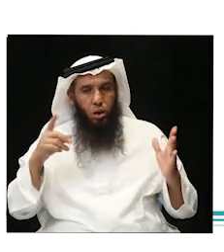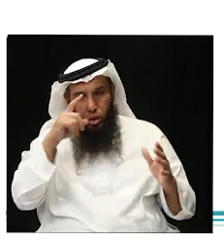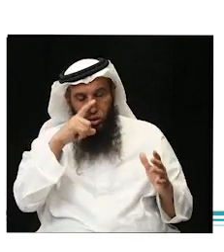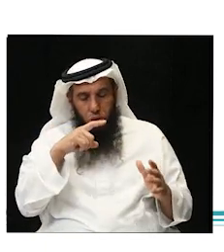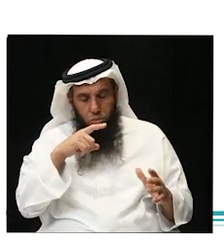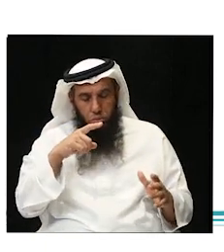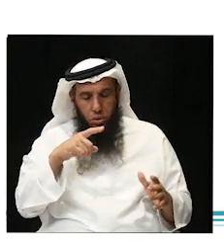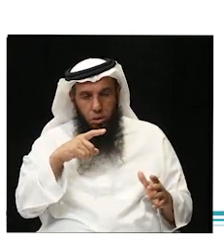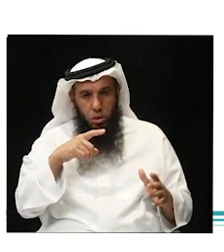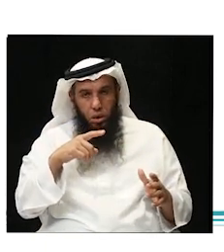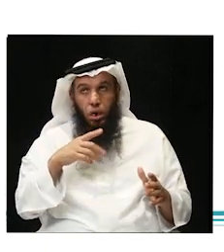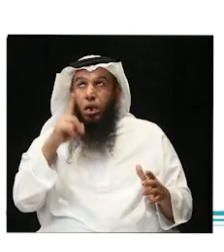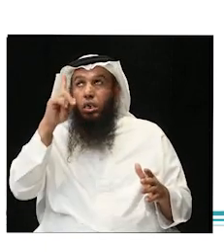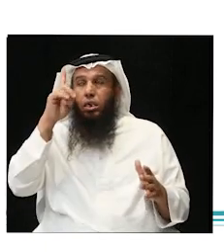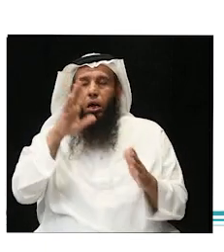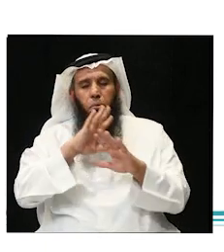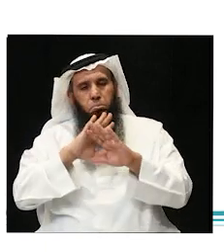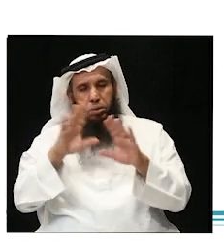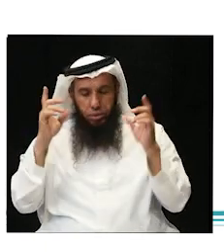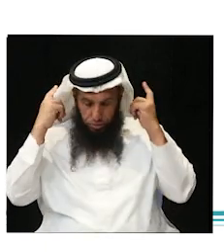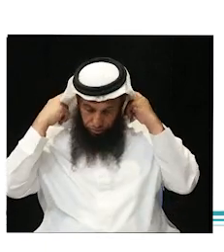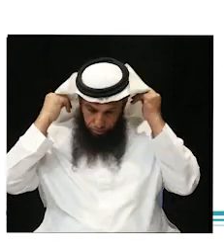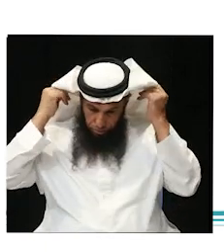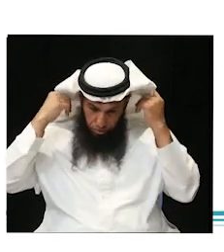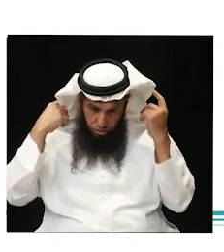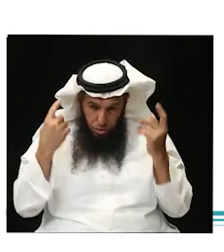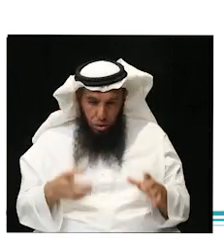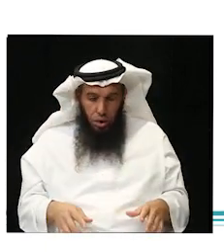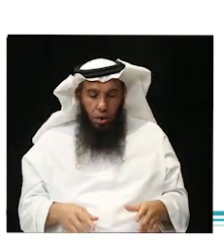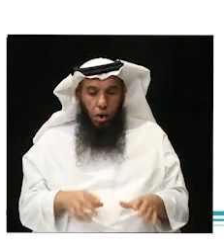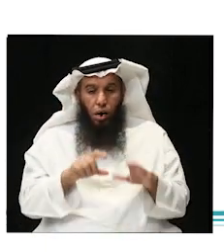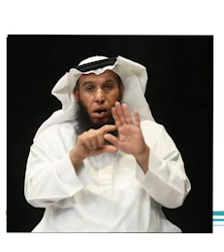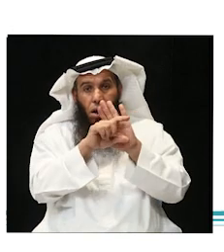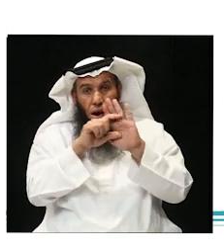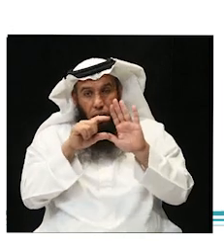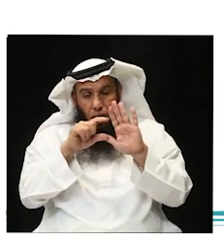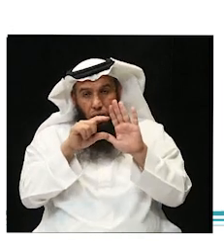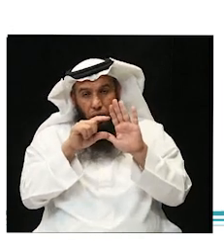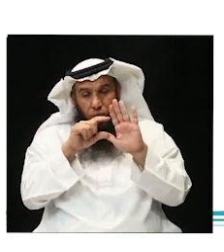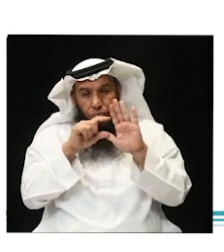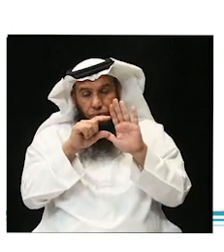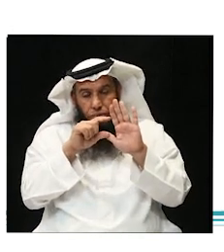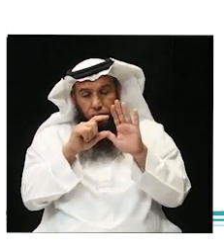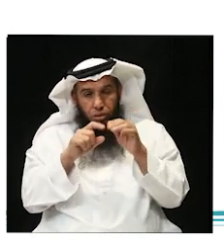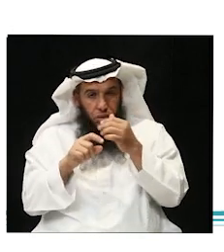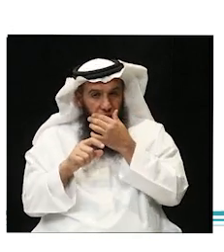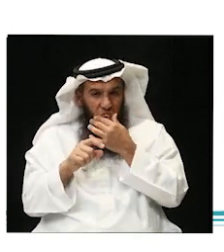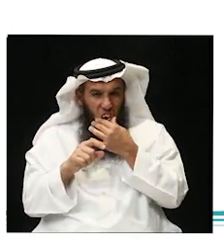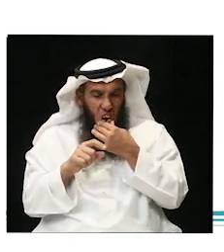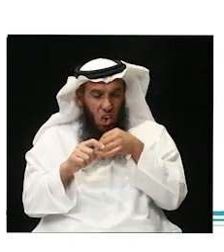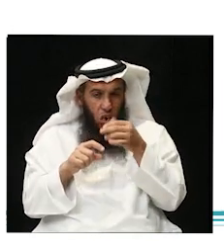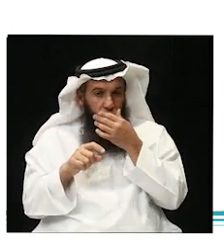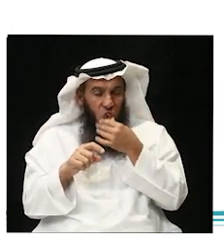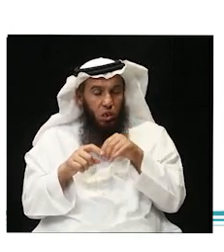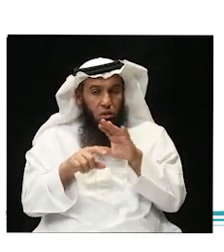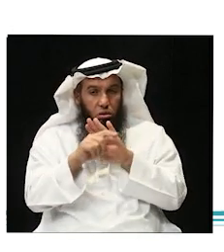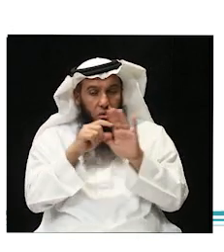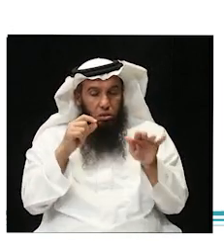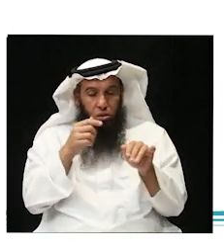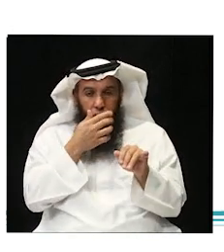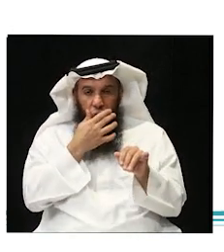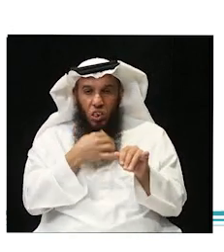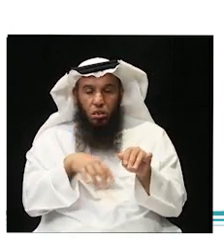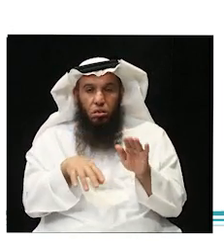والمغفرة. هذا هو التعريف، والتعريف يعني مهم جدا لأنه سيسهل علينا فهم الدرس. هذا ما يتعلق